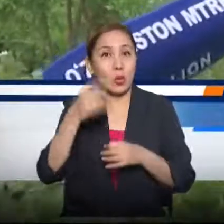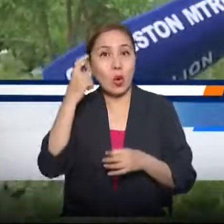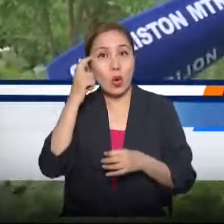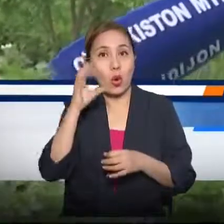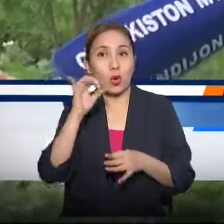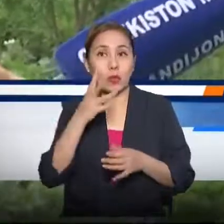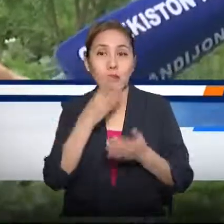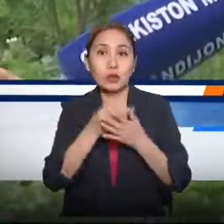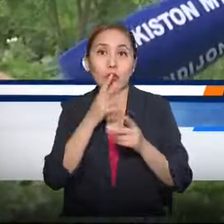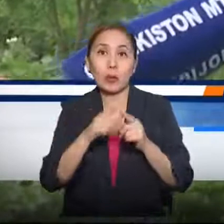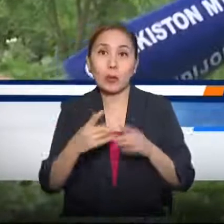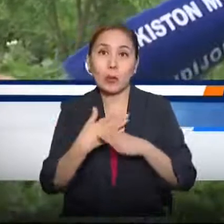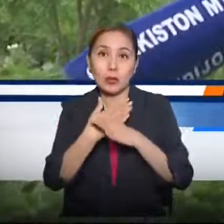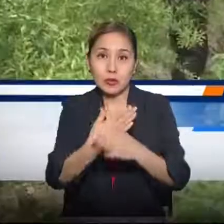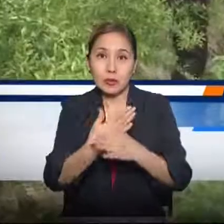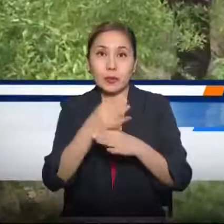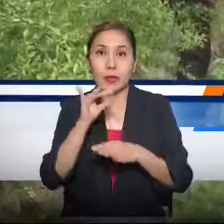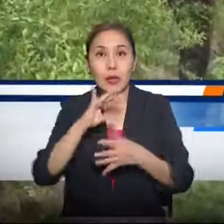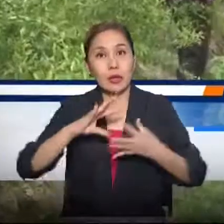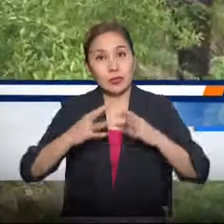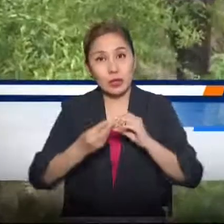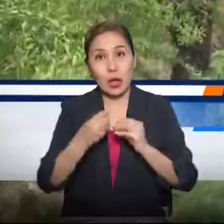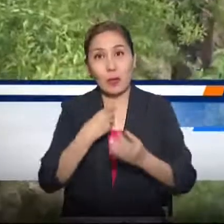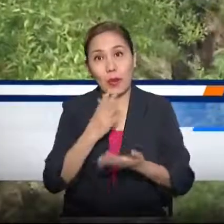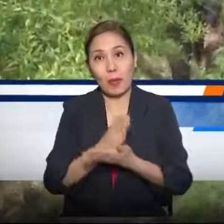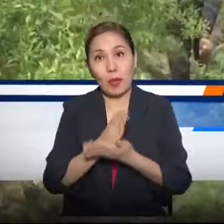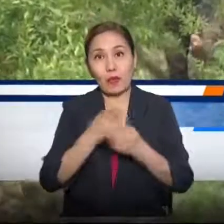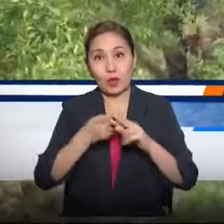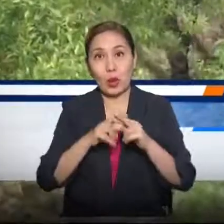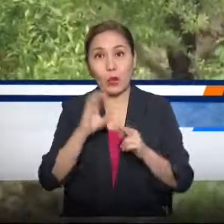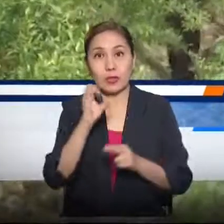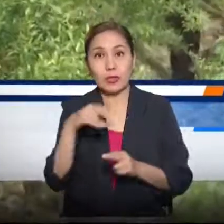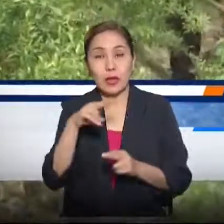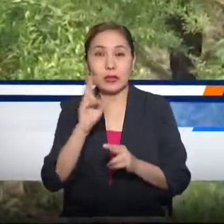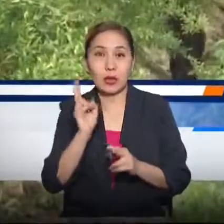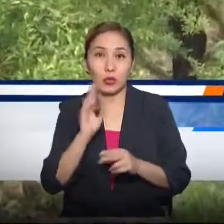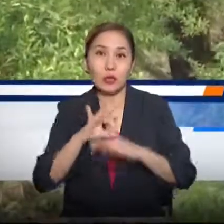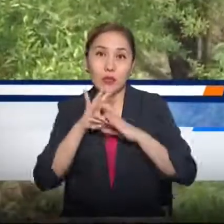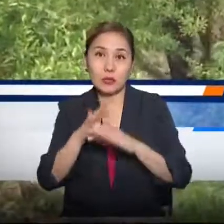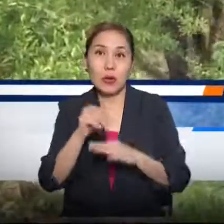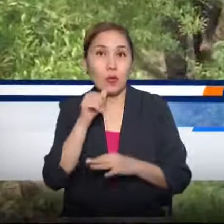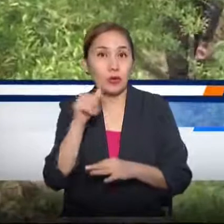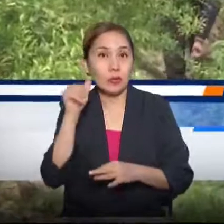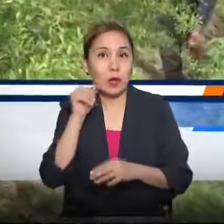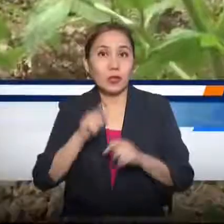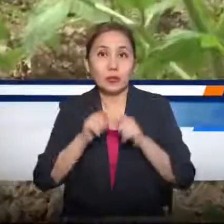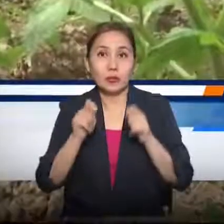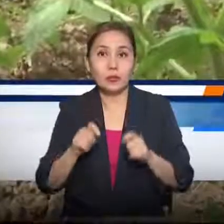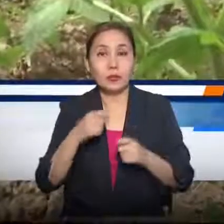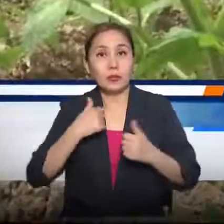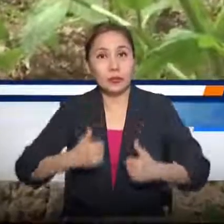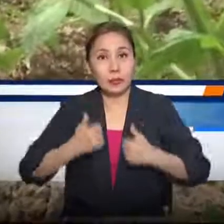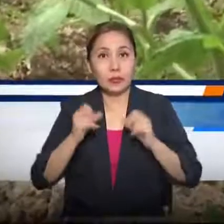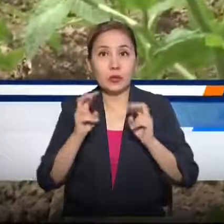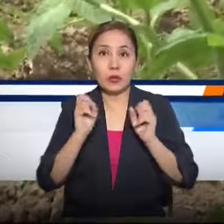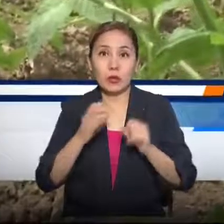своевременно поддержали наше предложение. И как результат мы имеем вот такой сад, который возвели в прошлом году. Мы стараемся как можем.